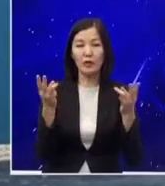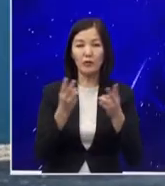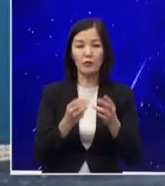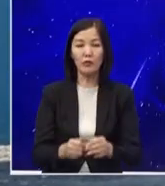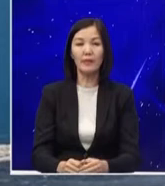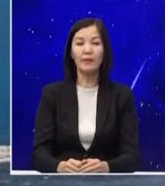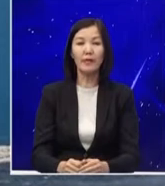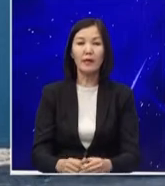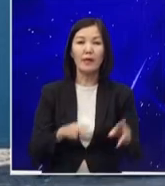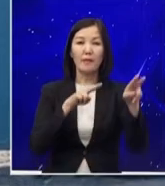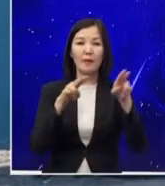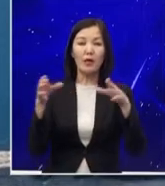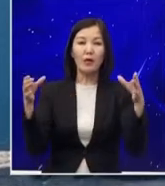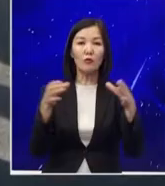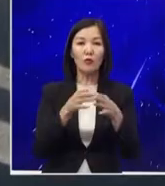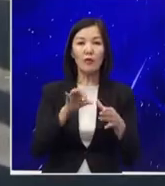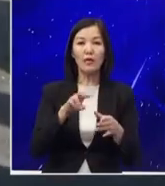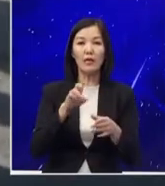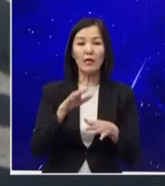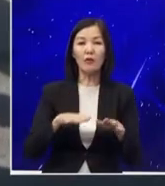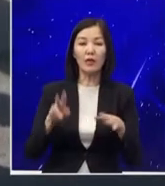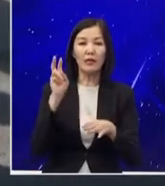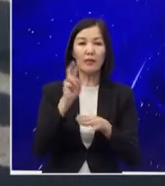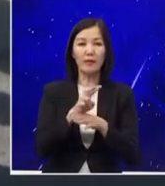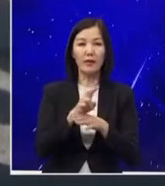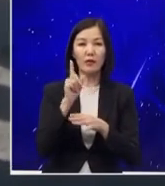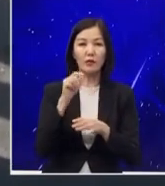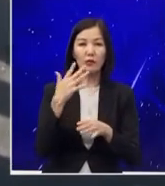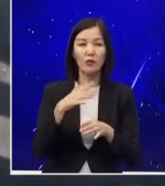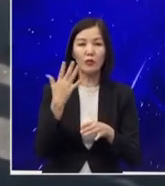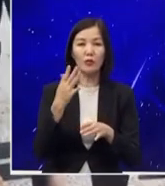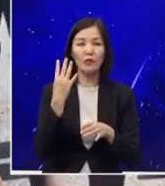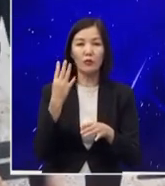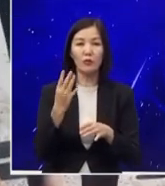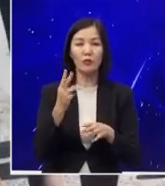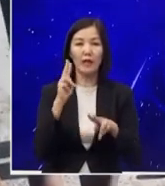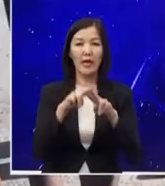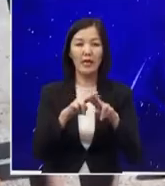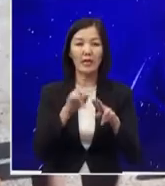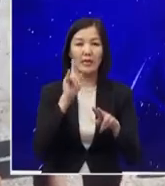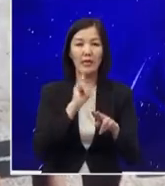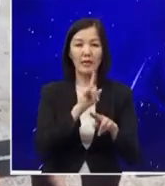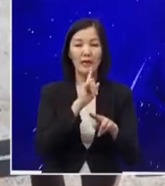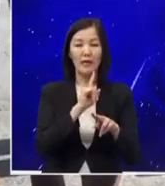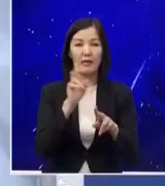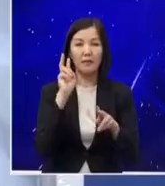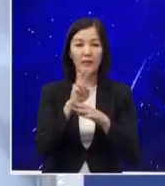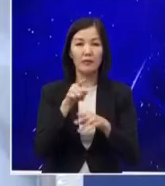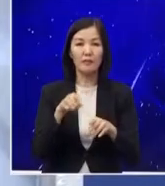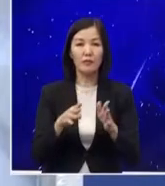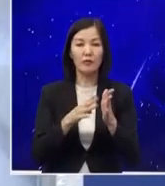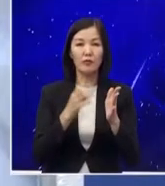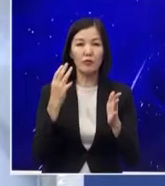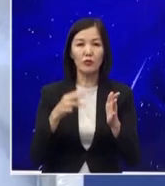тобы мұнан соң Іле ауданына табан тіреді. Жауғаштыдағы Ла 155-те 4 түзету мекемесіне аялдады.